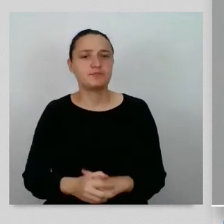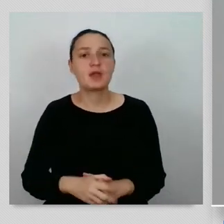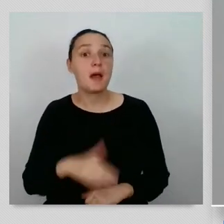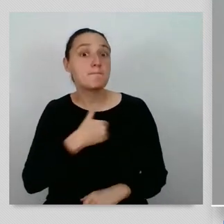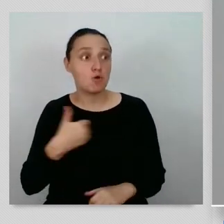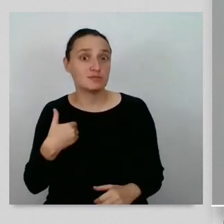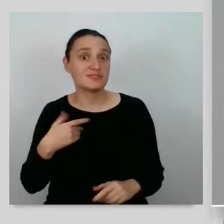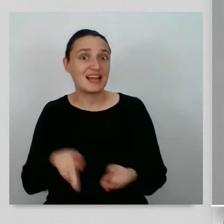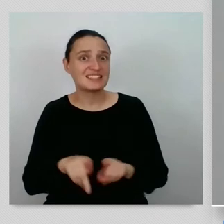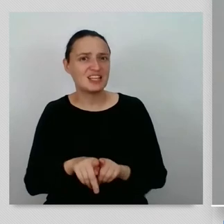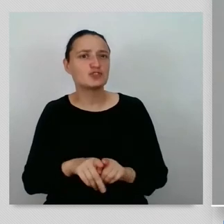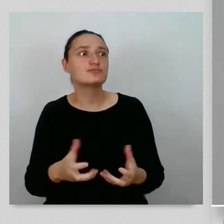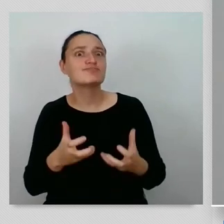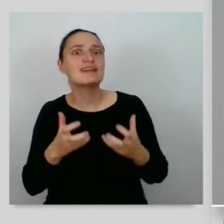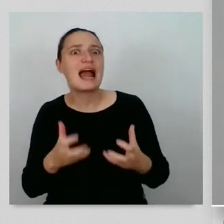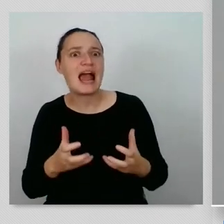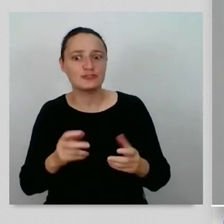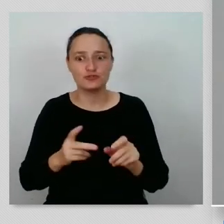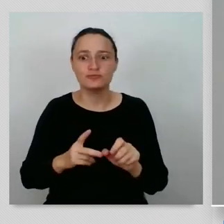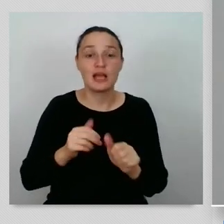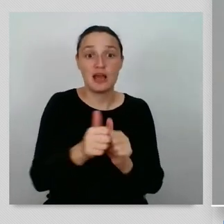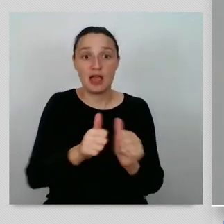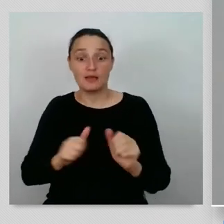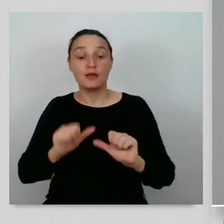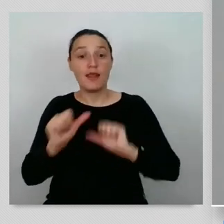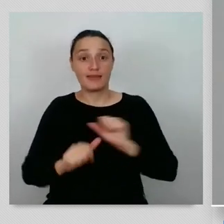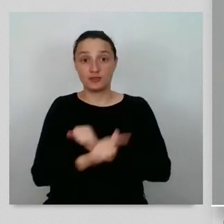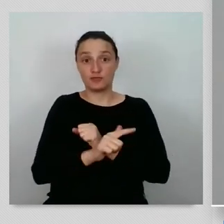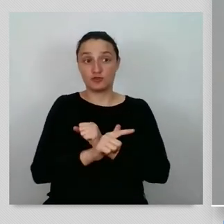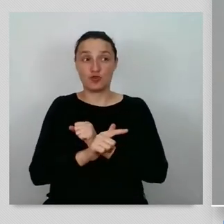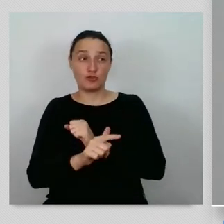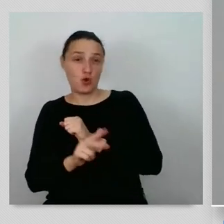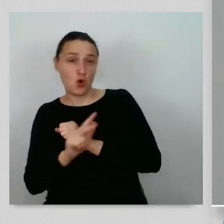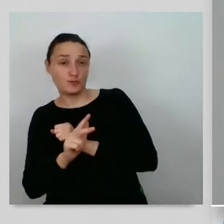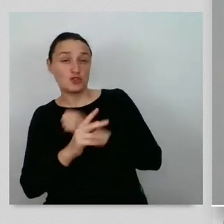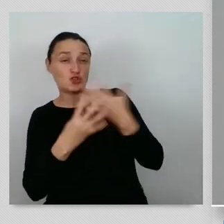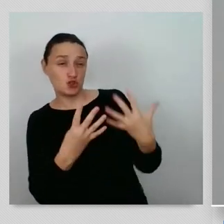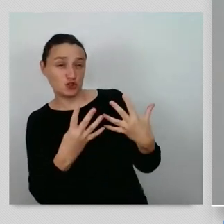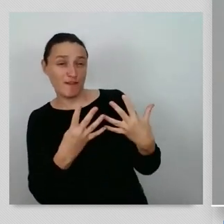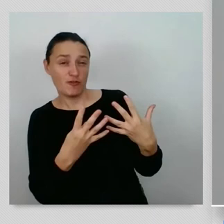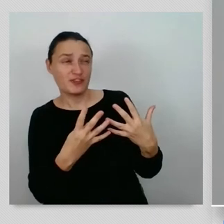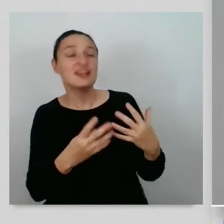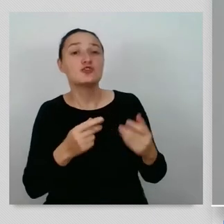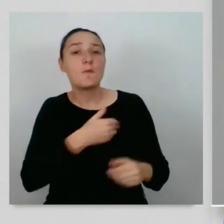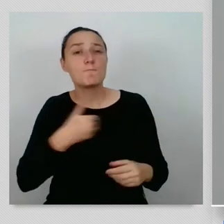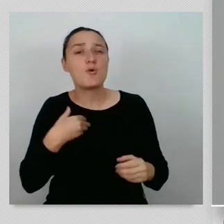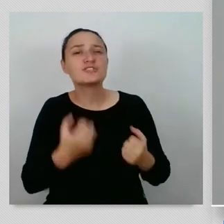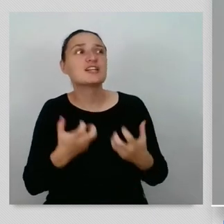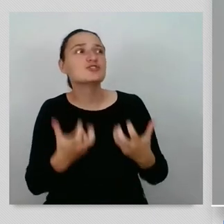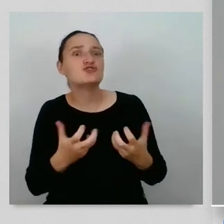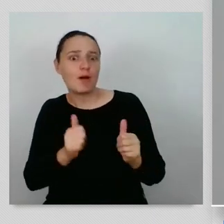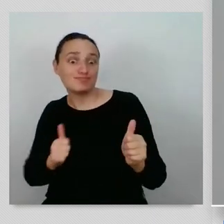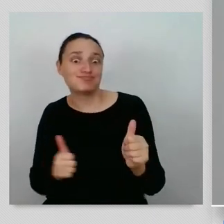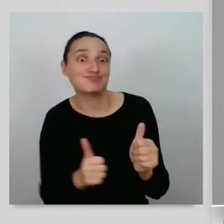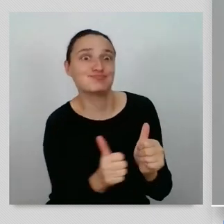wzrostu wskoczyła i chęci odrobienia strat w 89 roku. Mamy za sobą 30 lat transformacji. To powiemy, że to jest